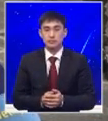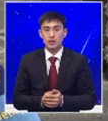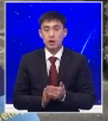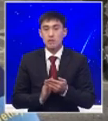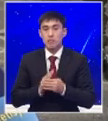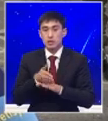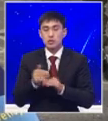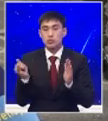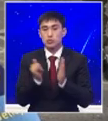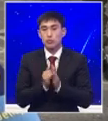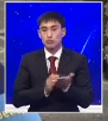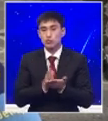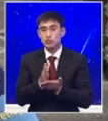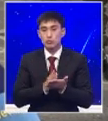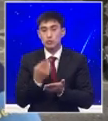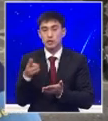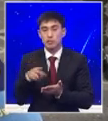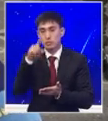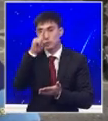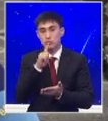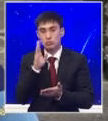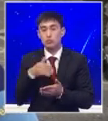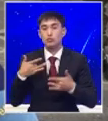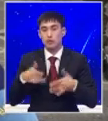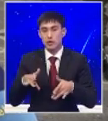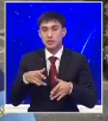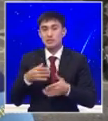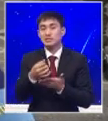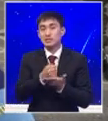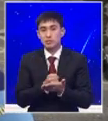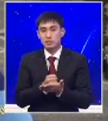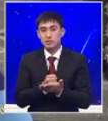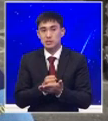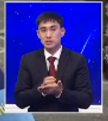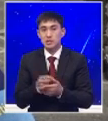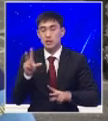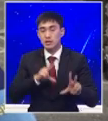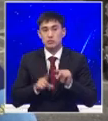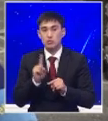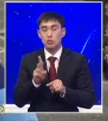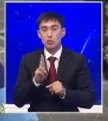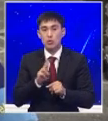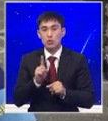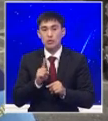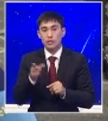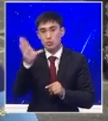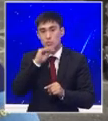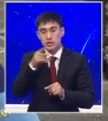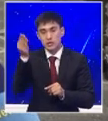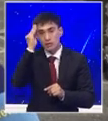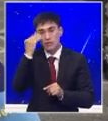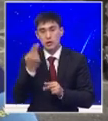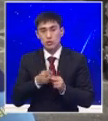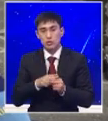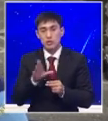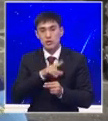прошли установленную службу в декабре месяце, будут увольняться в запас. Мы надеемся, что те навыки, умения,